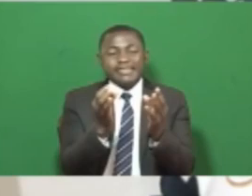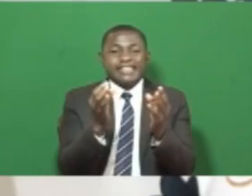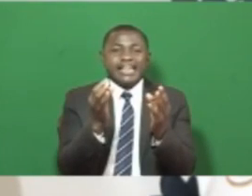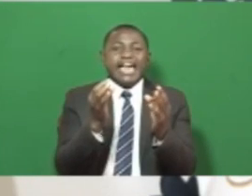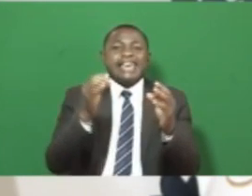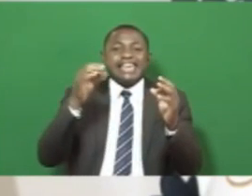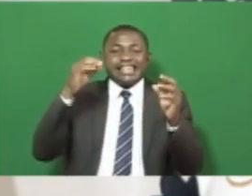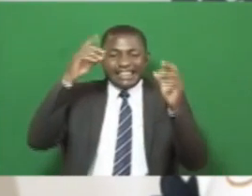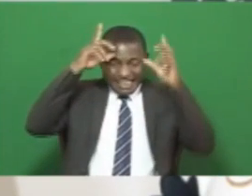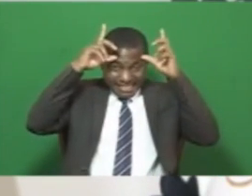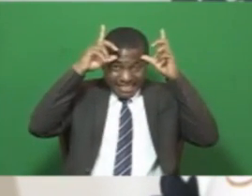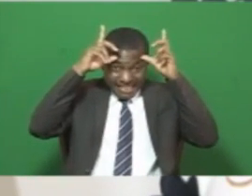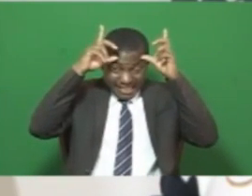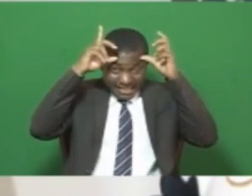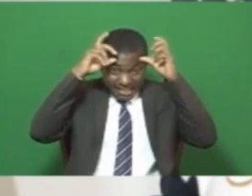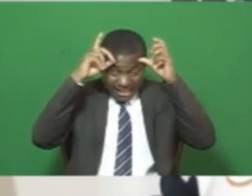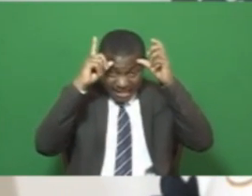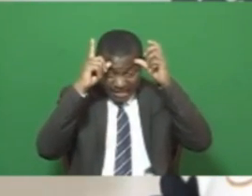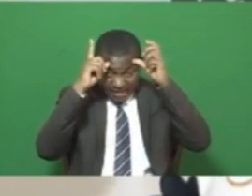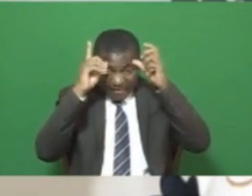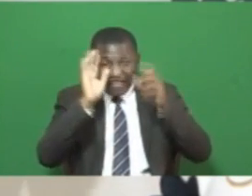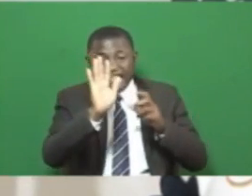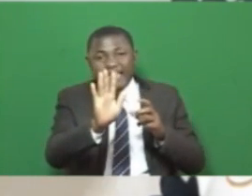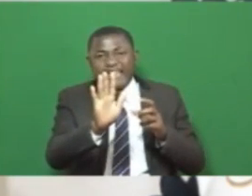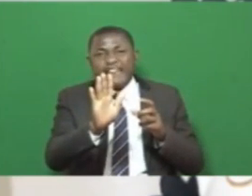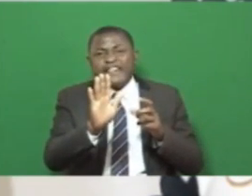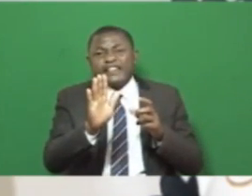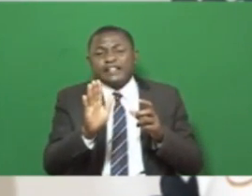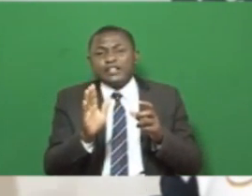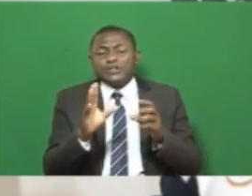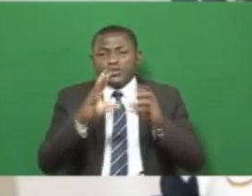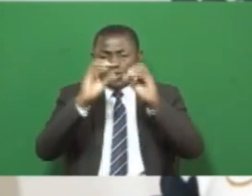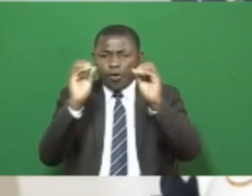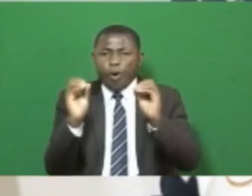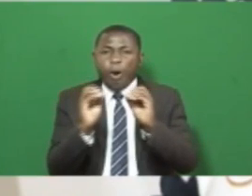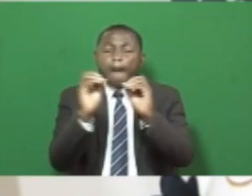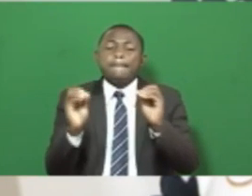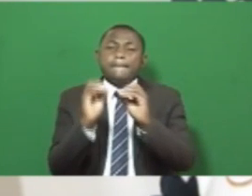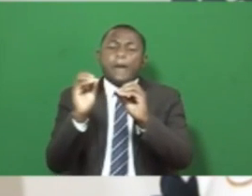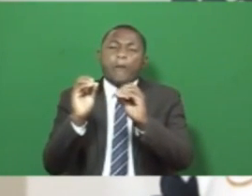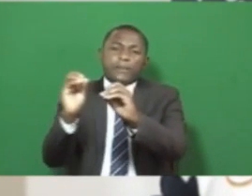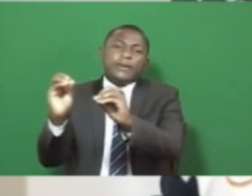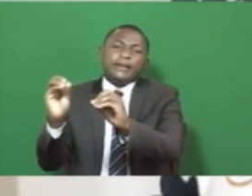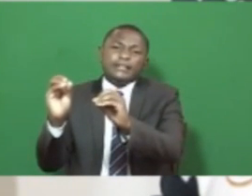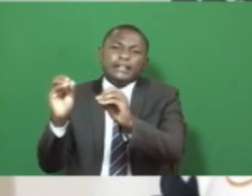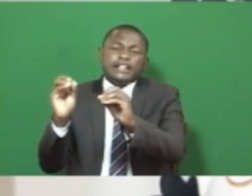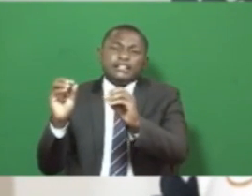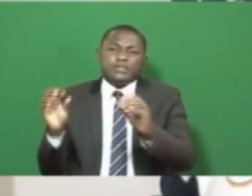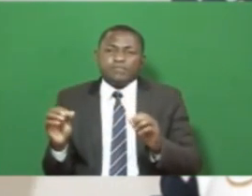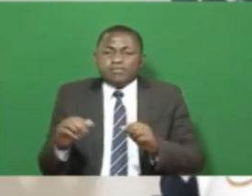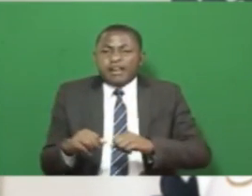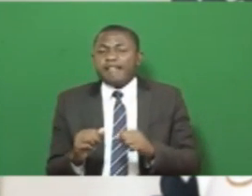ari kuramba chisikwa chakasikwa kuti chirarame muhurongwa waya akachisika. But